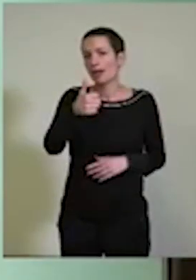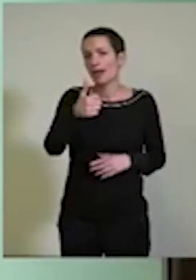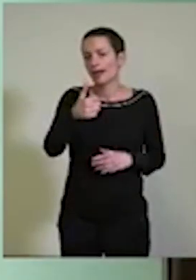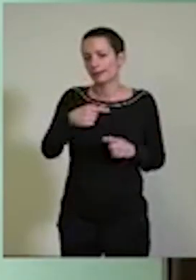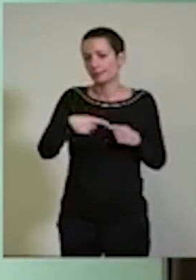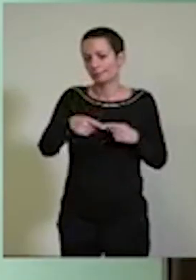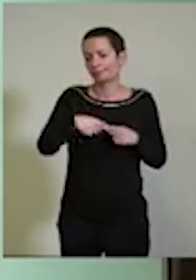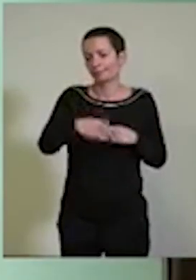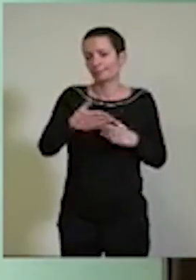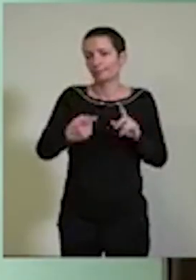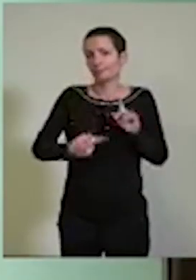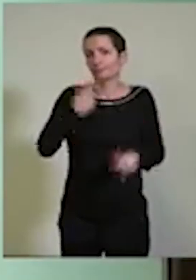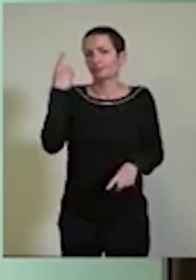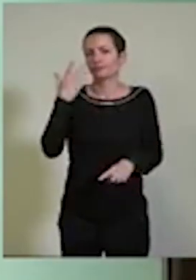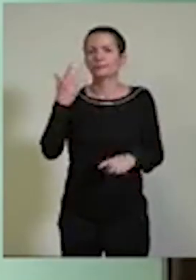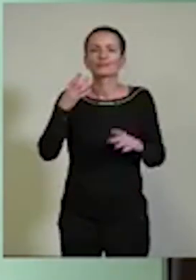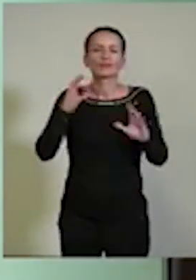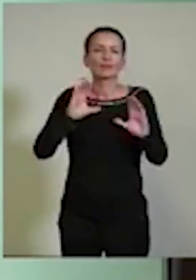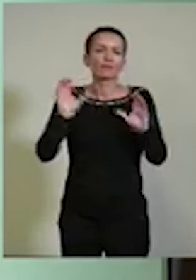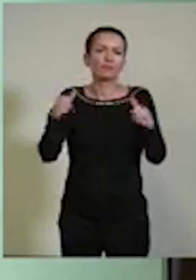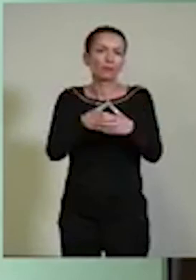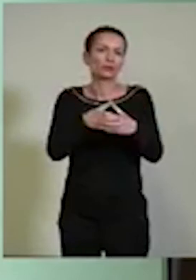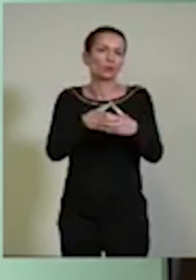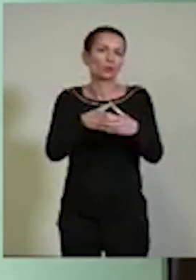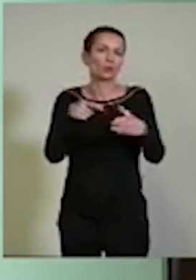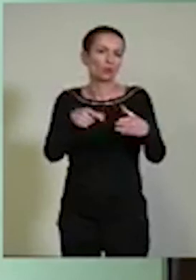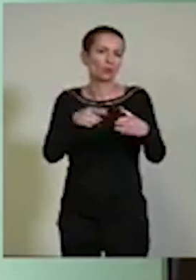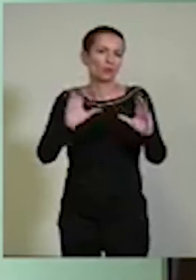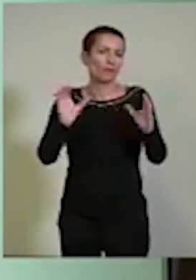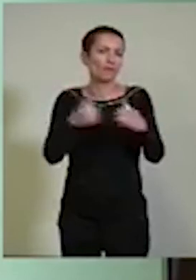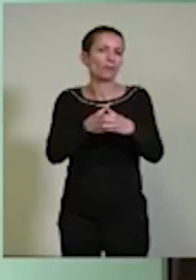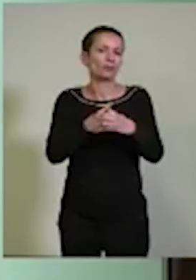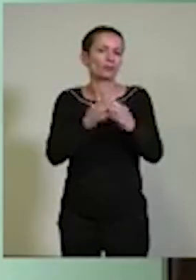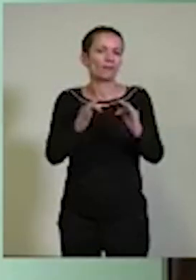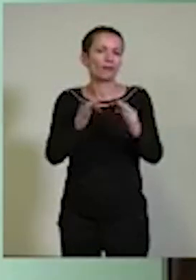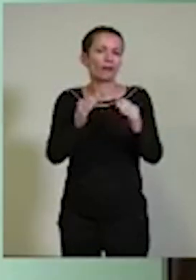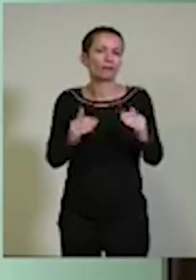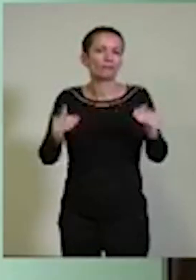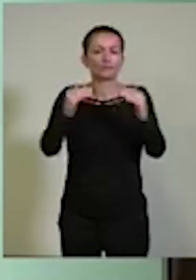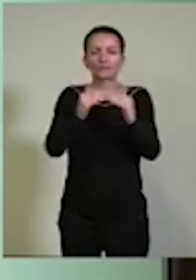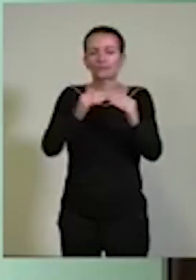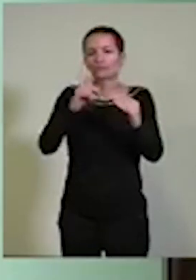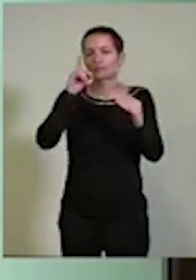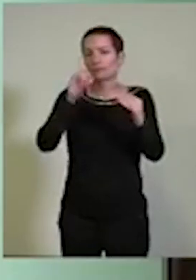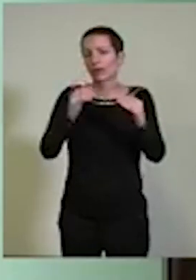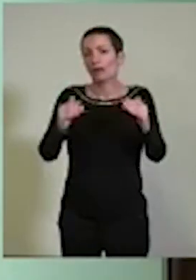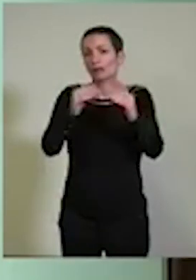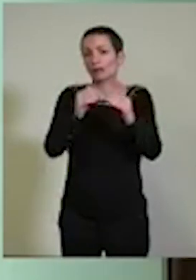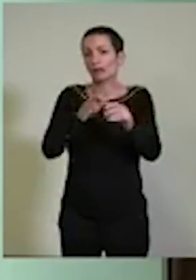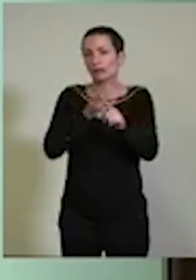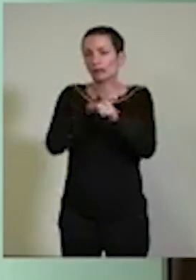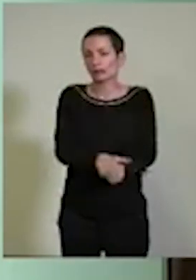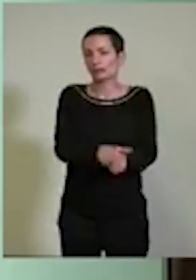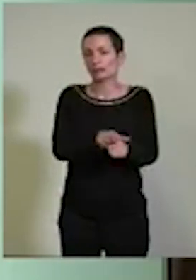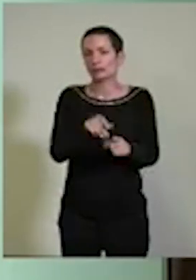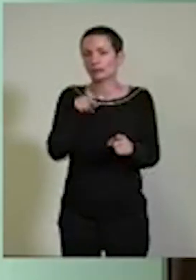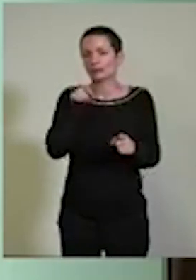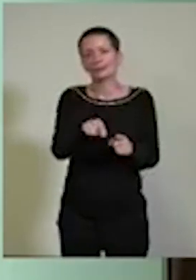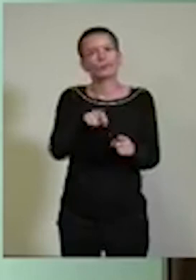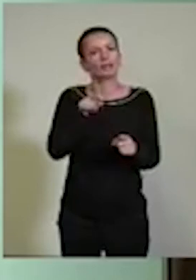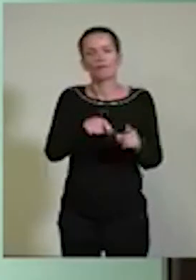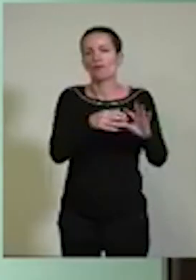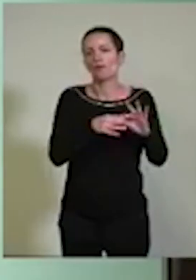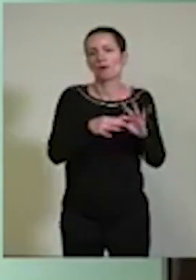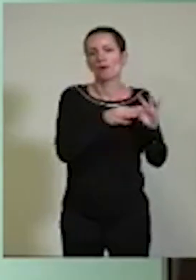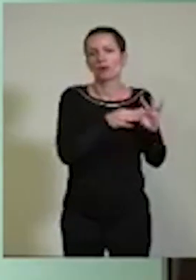très important, c'est la question de la formation liée aux questions d'égalité et des discriminations. Et donc ça, il faut absolument que la collectivité